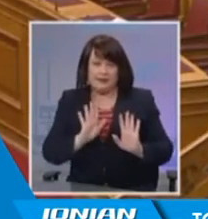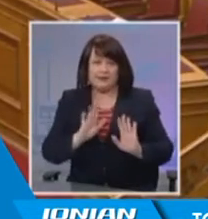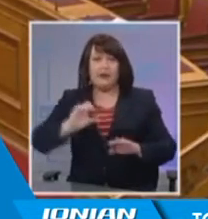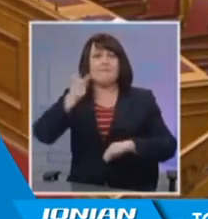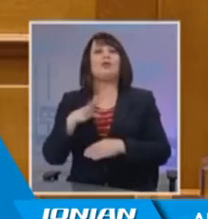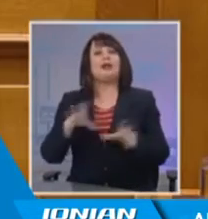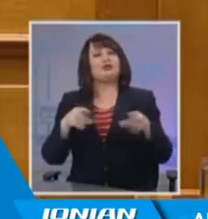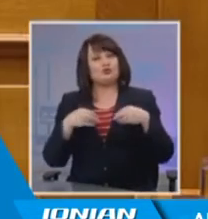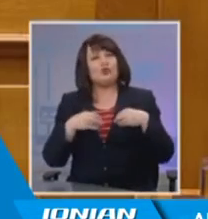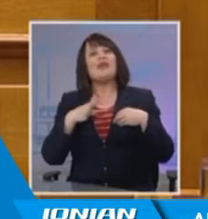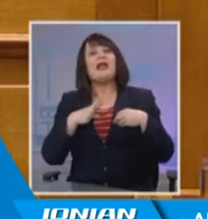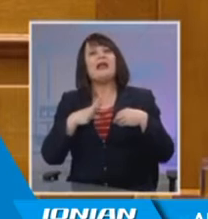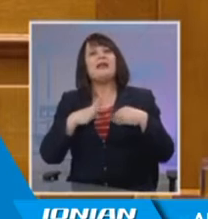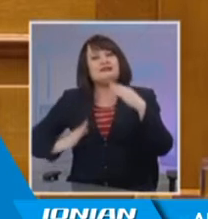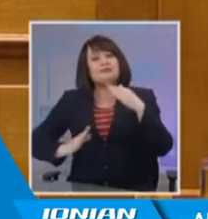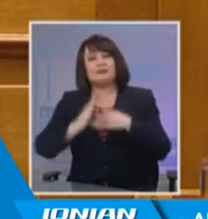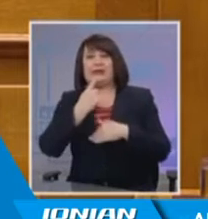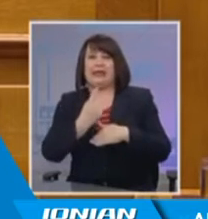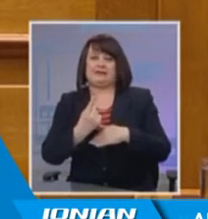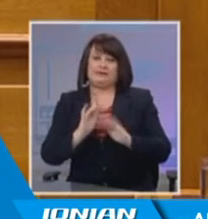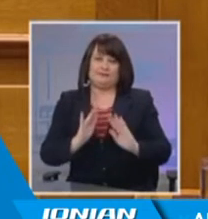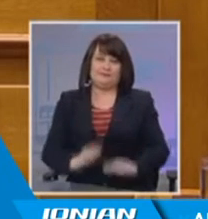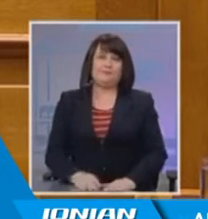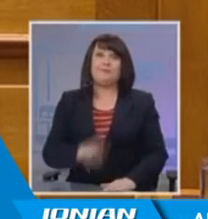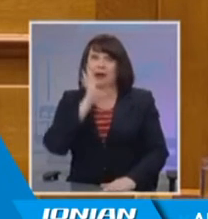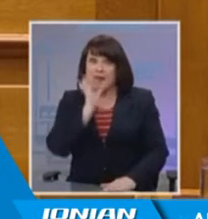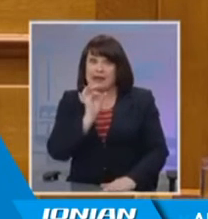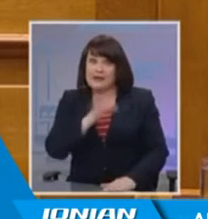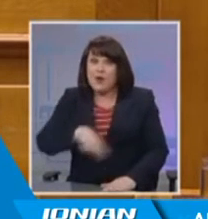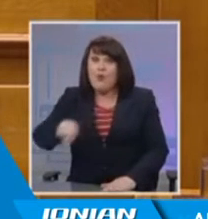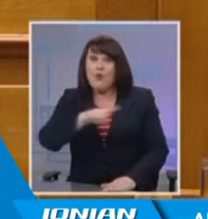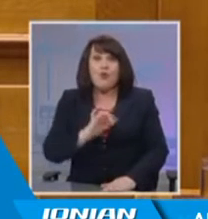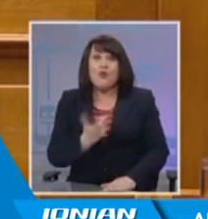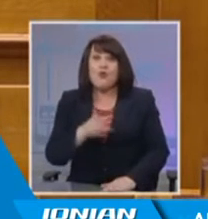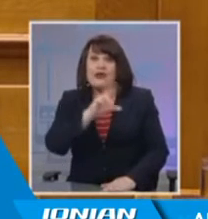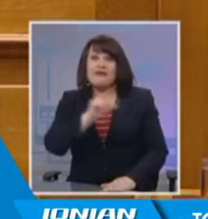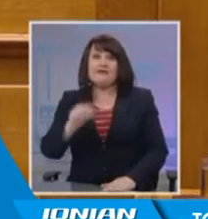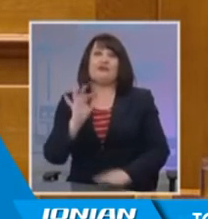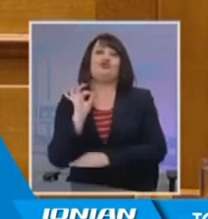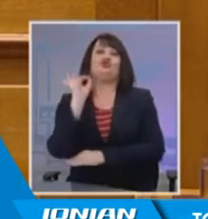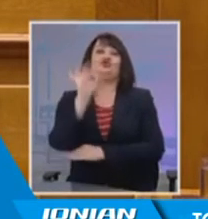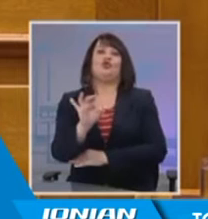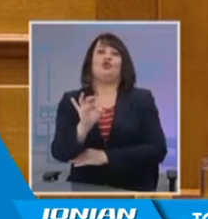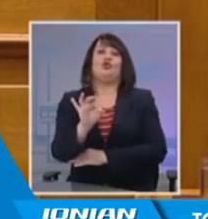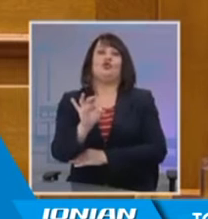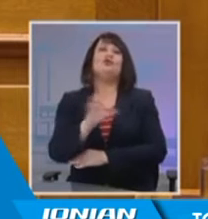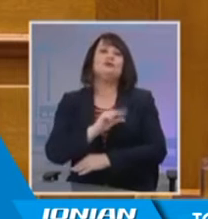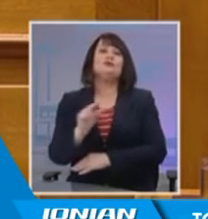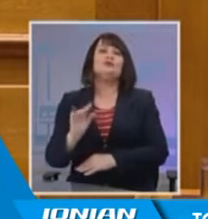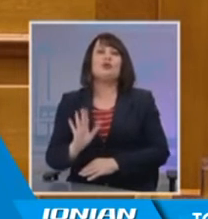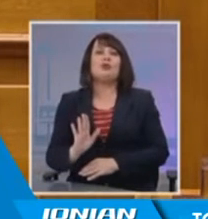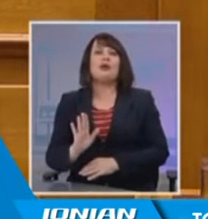και τα ψέματα. Η αλήθεια όμως είναι ότι όλοι σας υπηρετείτε τον ίδιο στόχο της